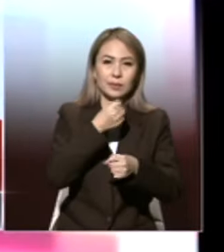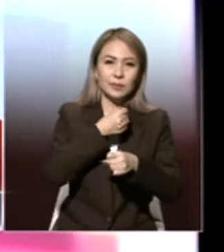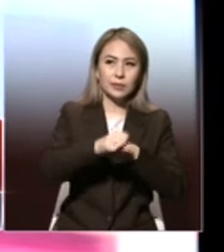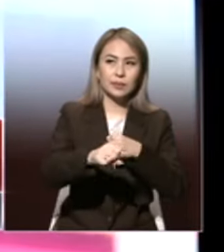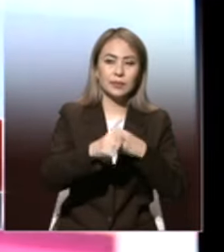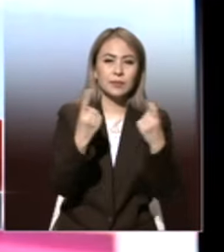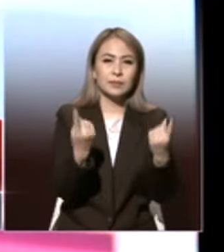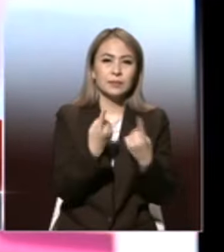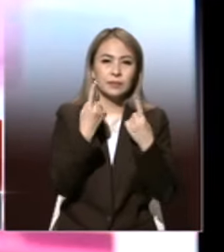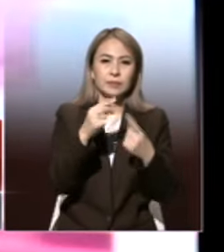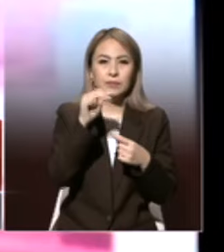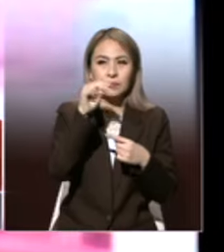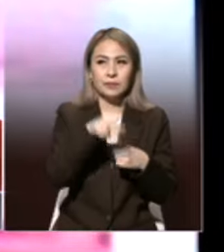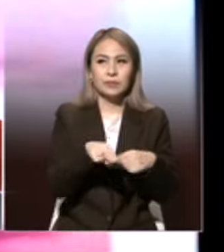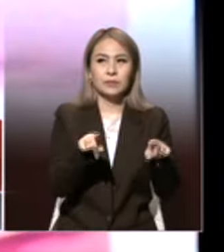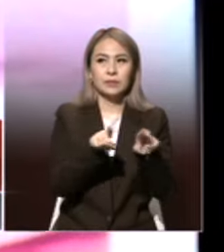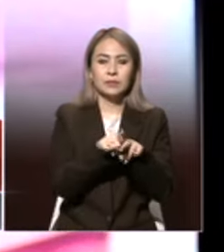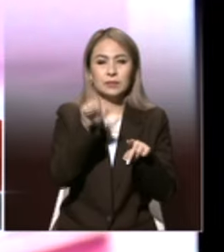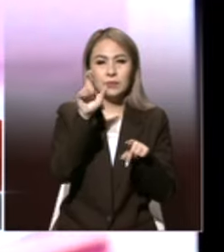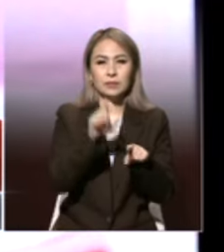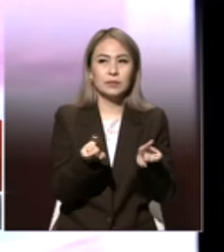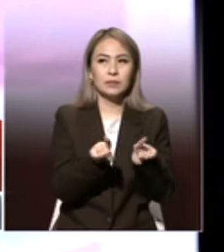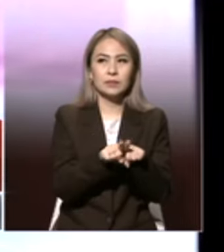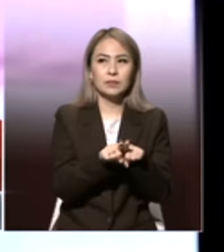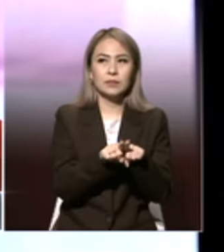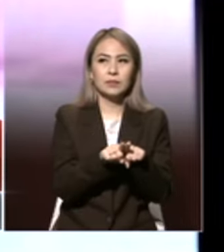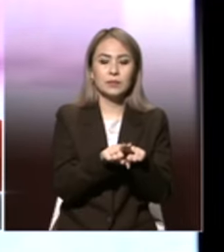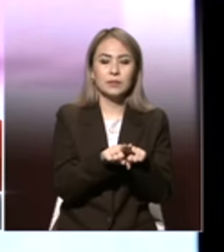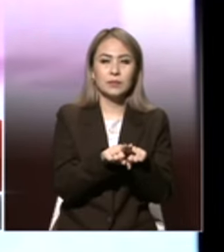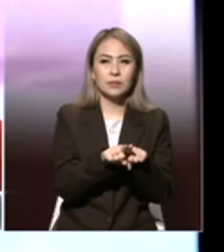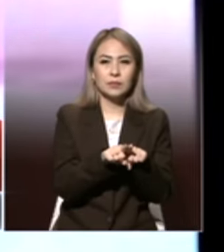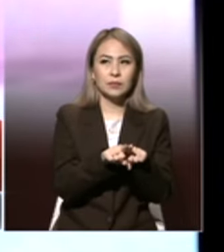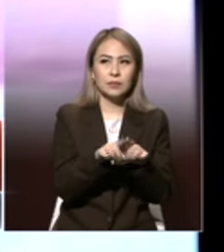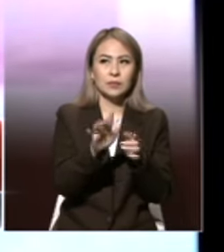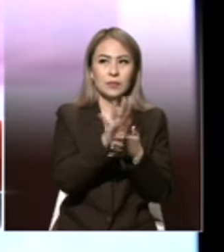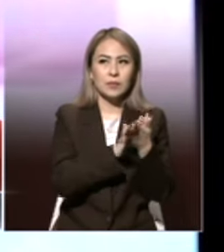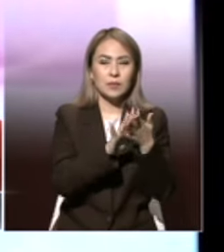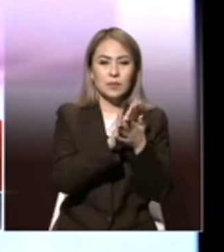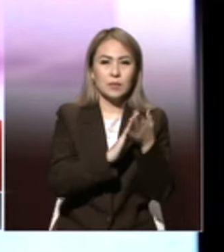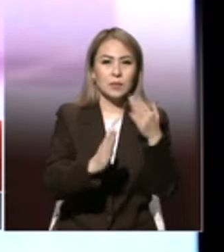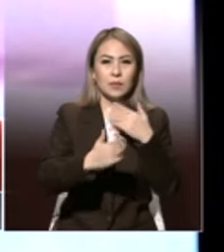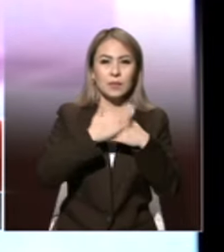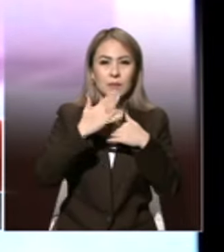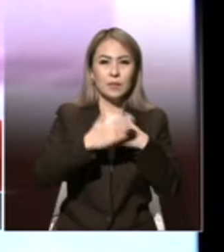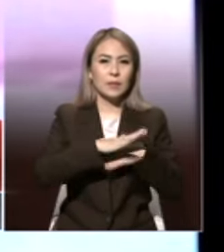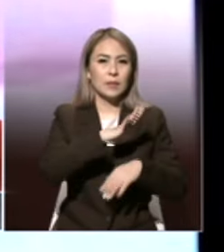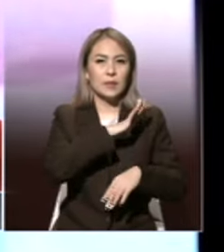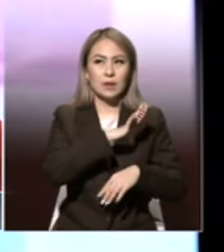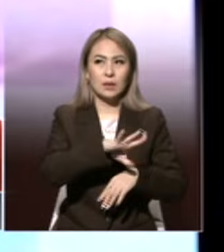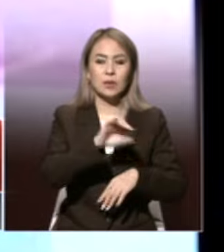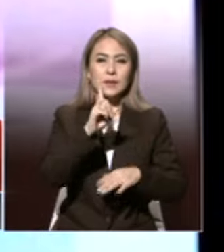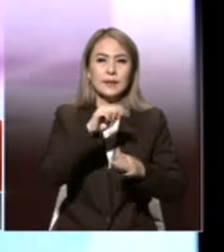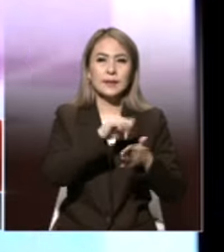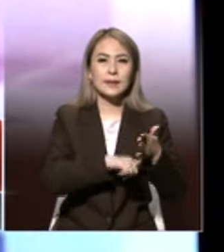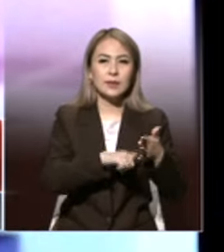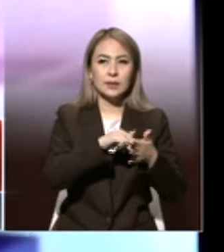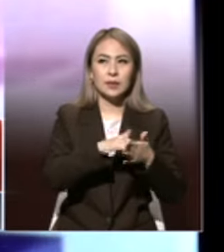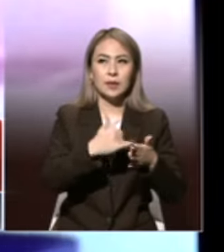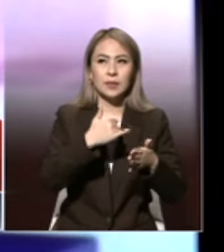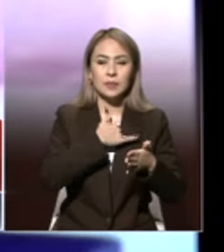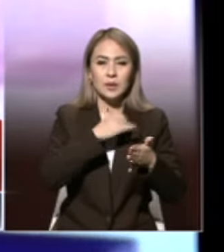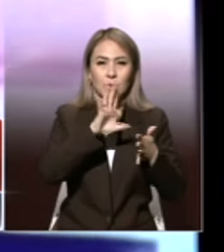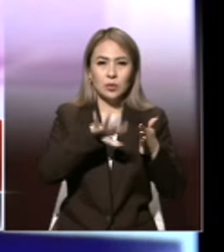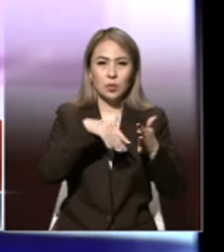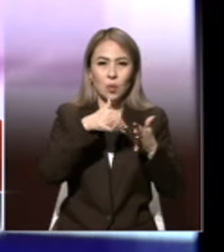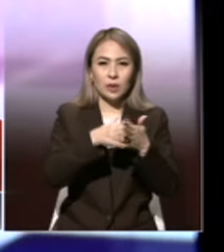жеңіл дене жарақатын келтірген адамның өзіне, ұрып соққан адамның өзіне ешқандай шара қолдана алмай келдік. Неге? Себебі біз осы